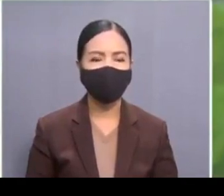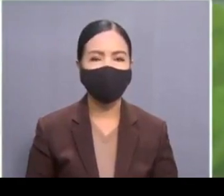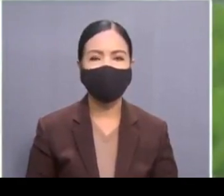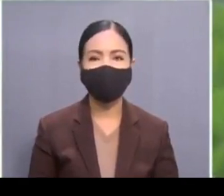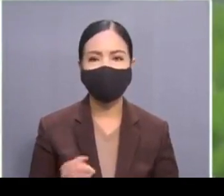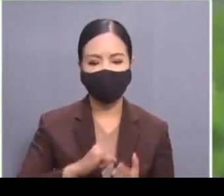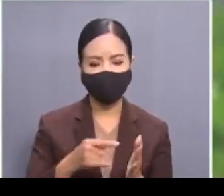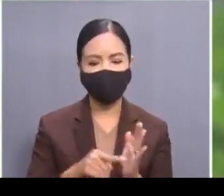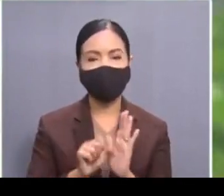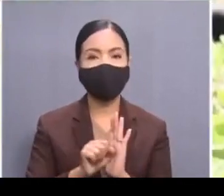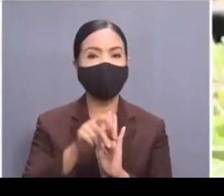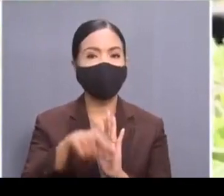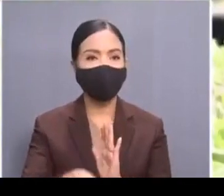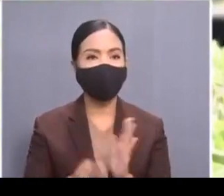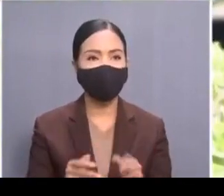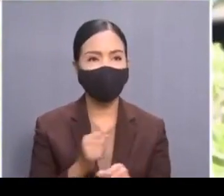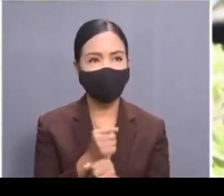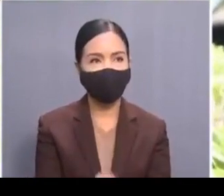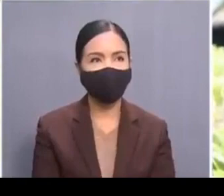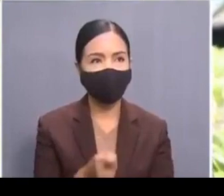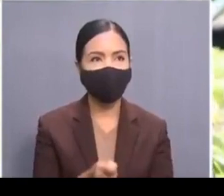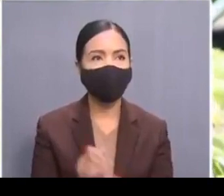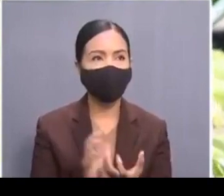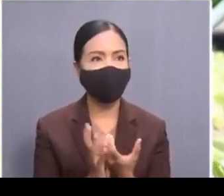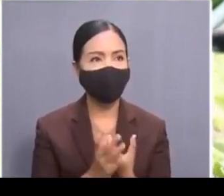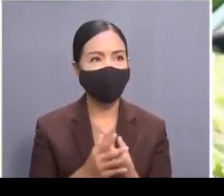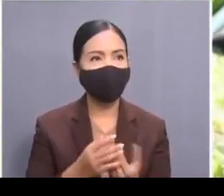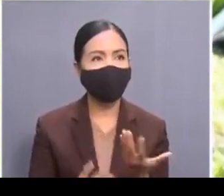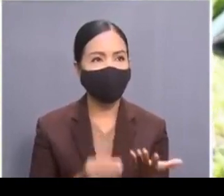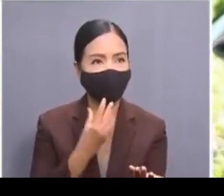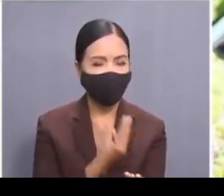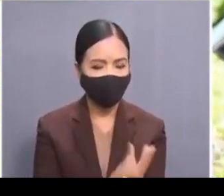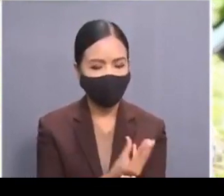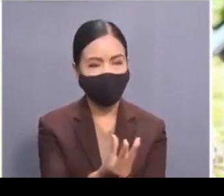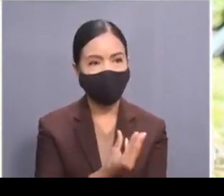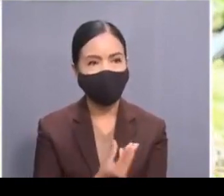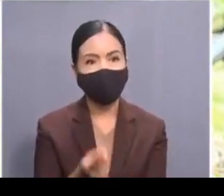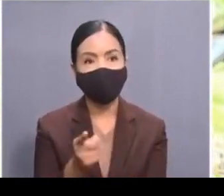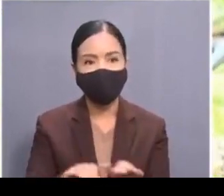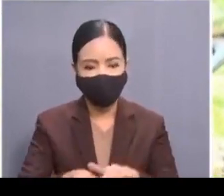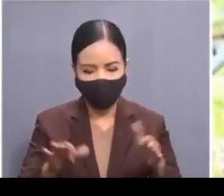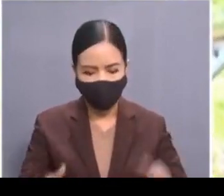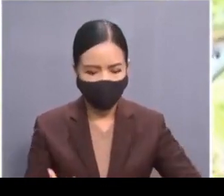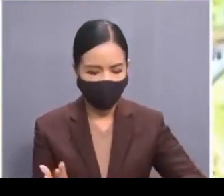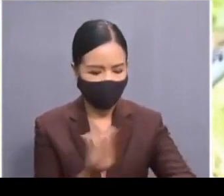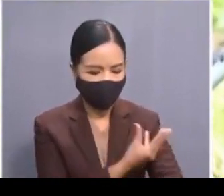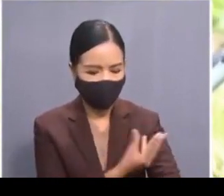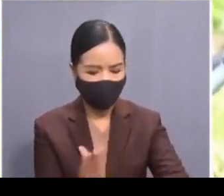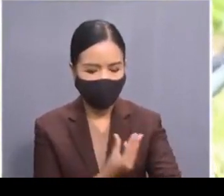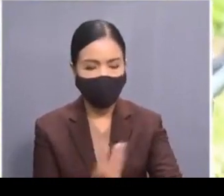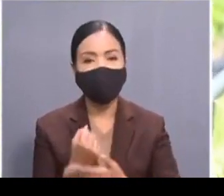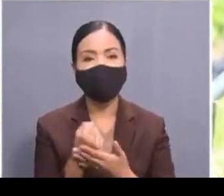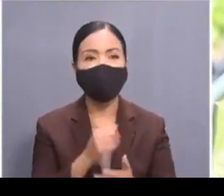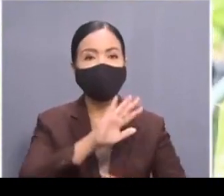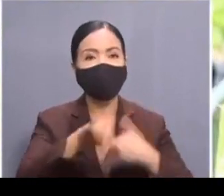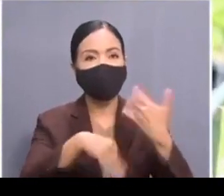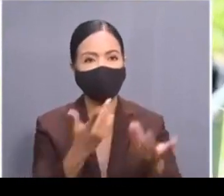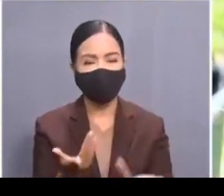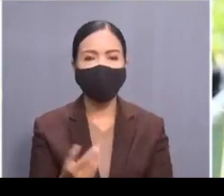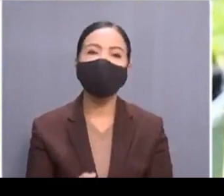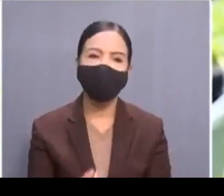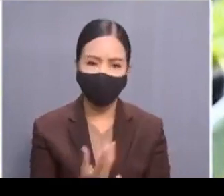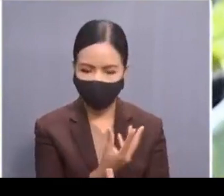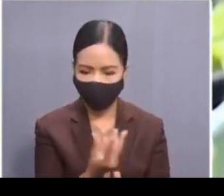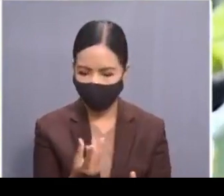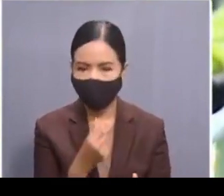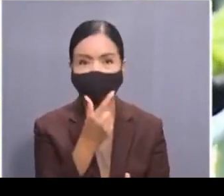จังหวัดสุพรรณบุรีเกษตรกรผู้ปลูกผักนะคะได้มีการนำนวัตกรรมการปลูกผักบนโต๊ะแบบนี้ค่ะเข้ามาช่วยพัฒนาการปลูกช่วยให้ได้ผลผลิ